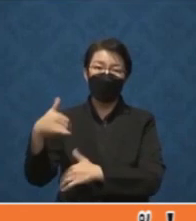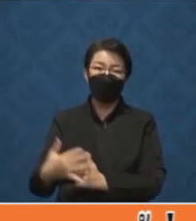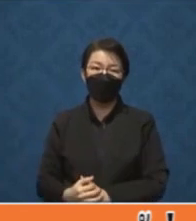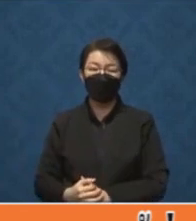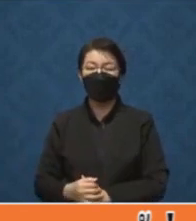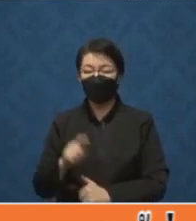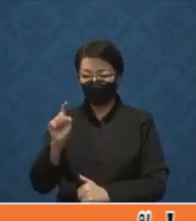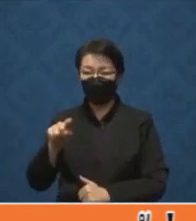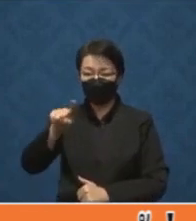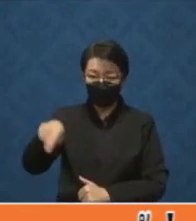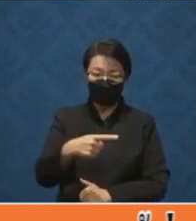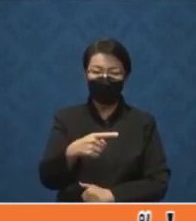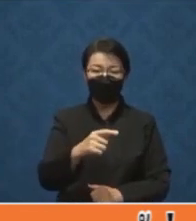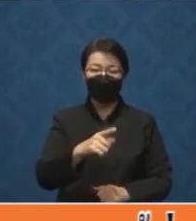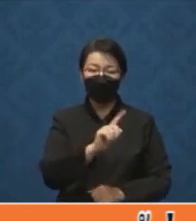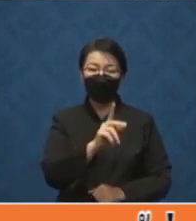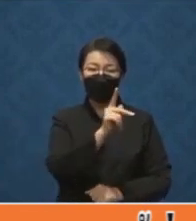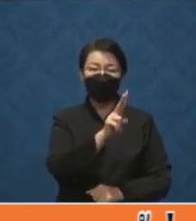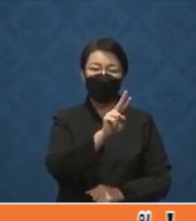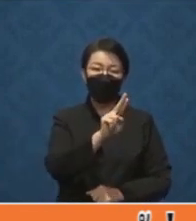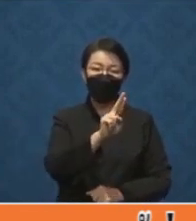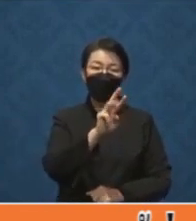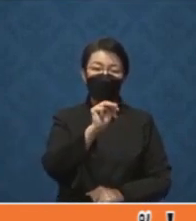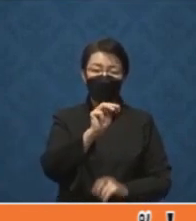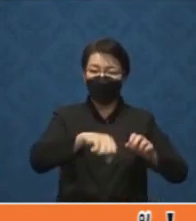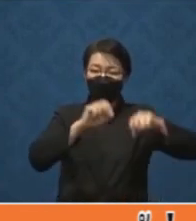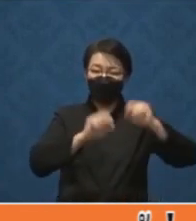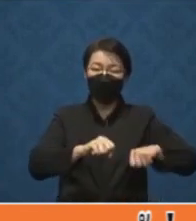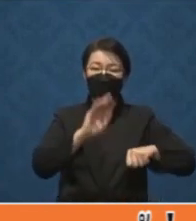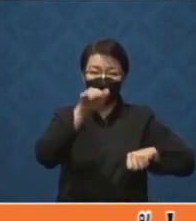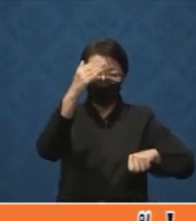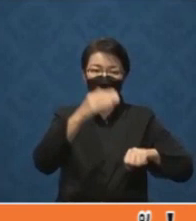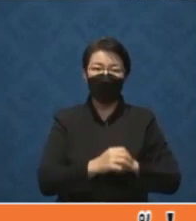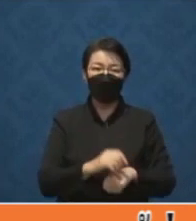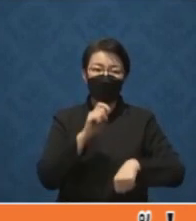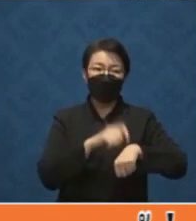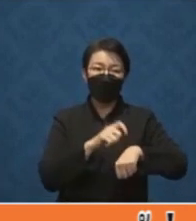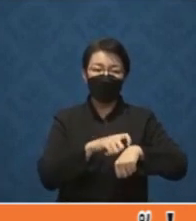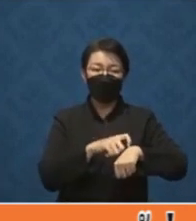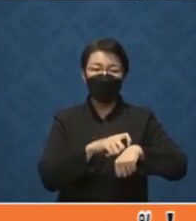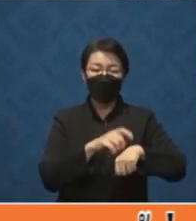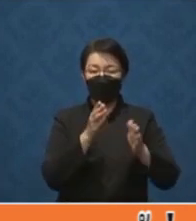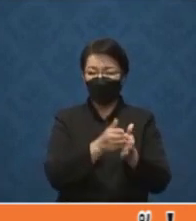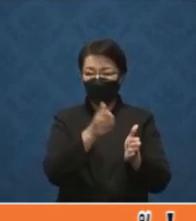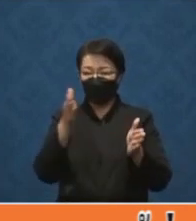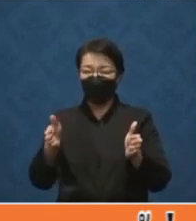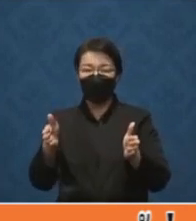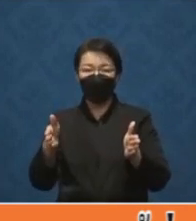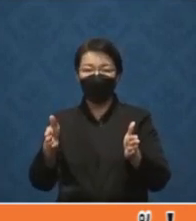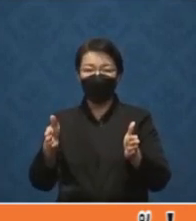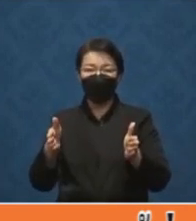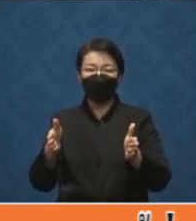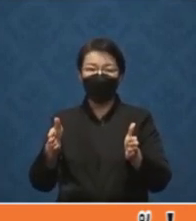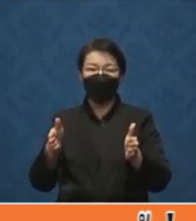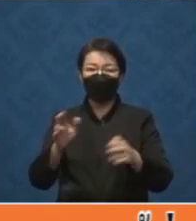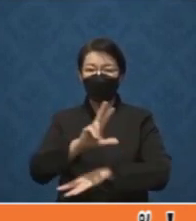กล่าวนั้นจะต้องได้รับความเห็นชอบจากคณะรัฐมนตรีโดยที่ระยะเวลาที่ประกาศสถานการณ์ฉุกเฉิน